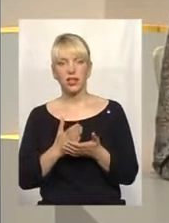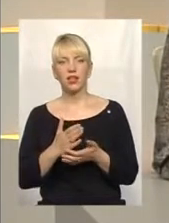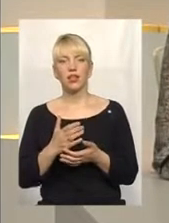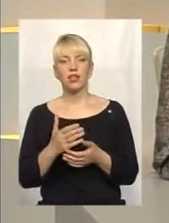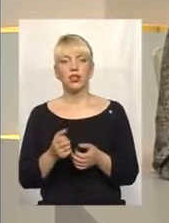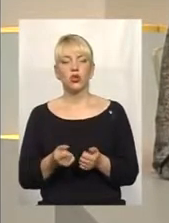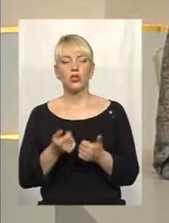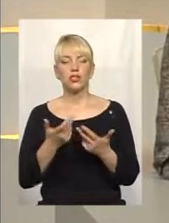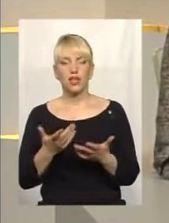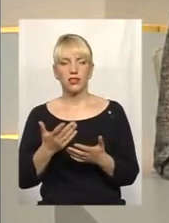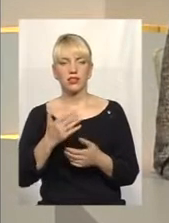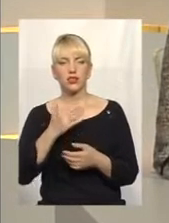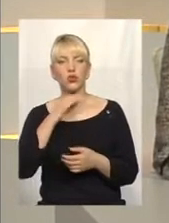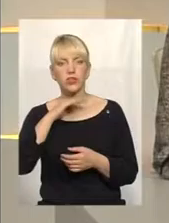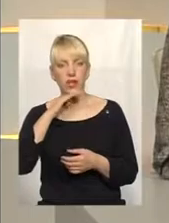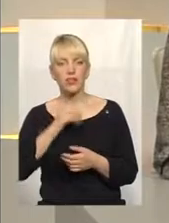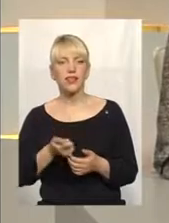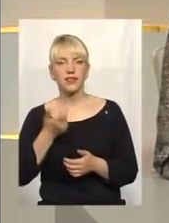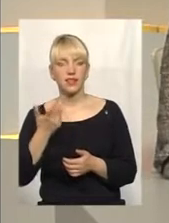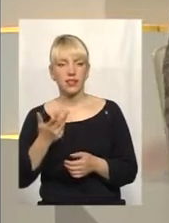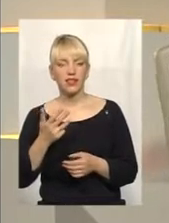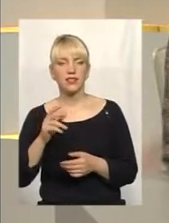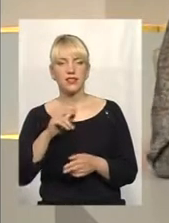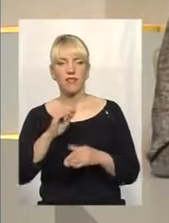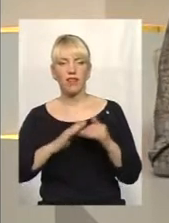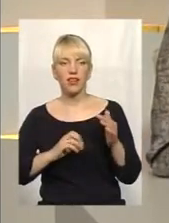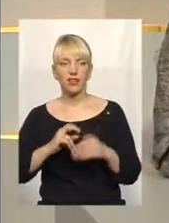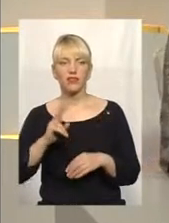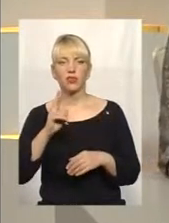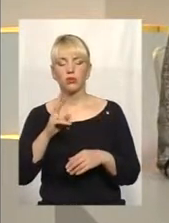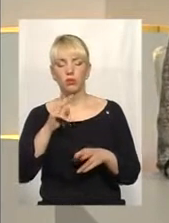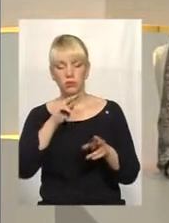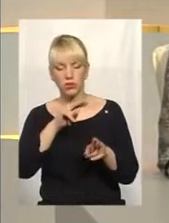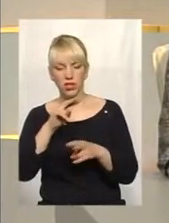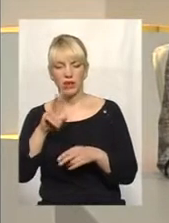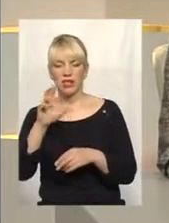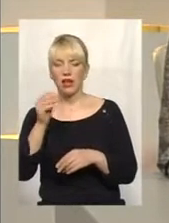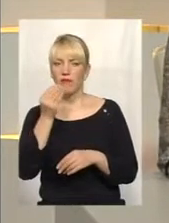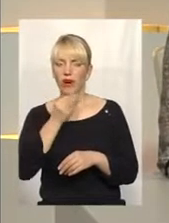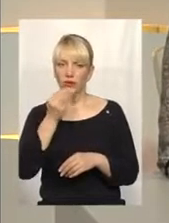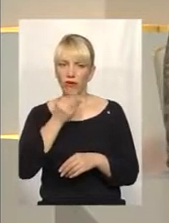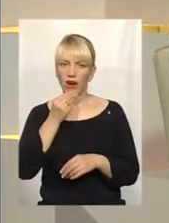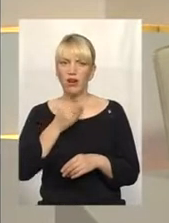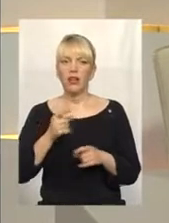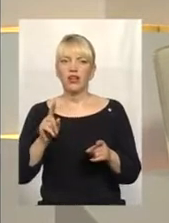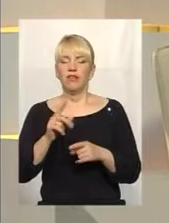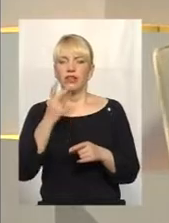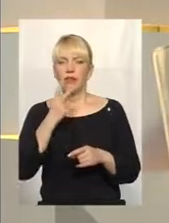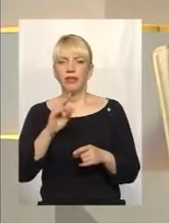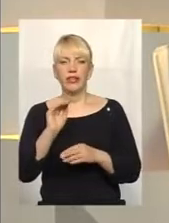фахівців, які б спостерігали, дивилися за тим харчуванням, дивилися за тим, аби дитина